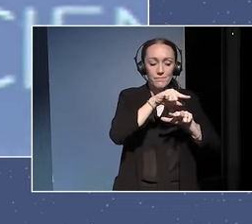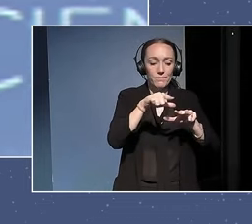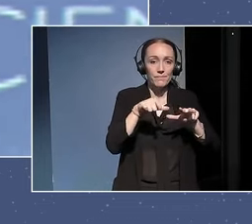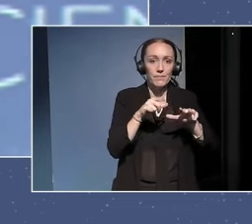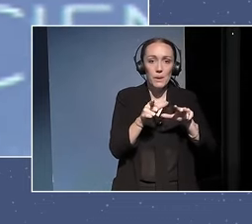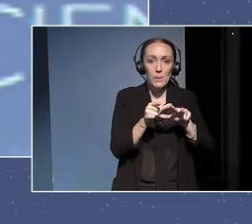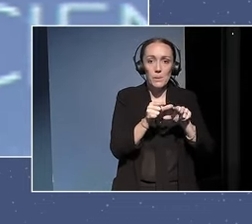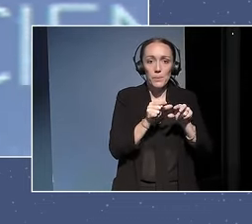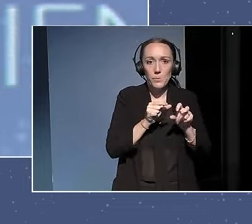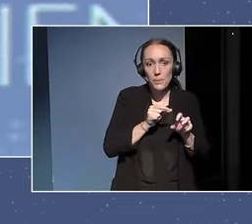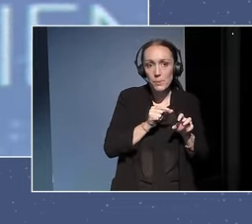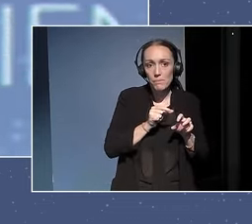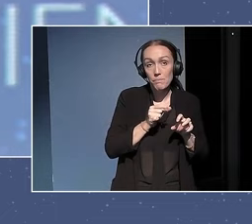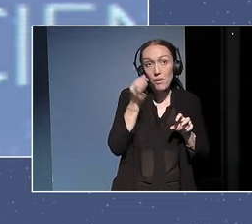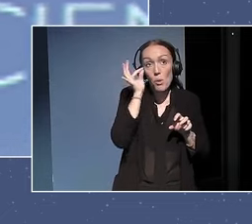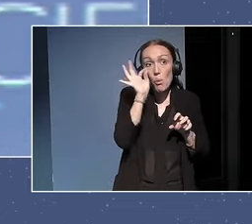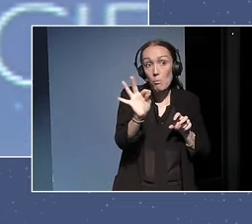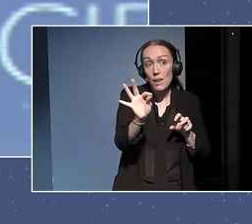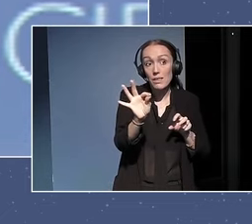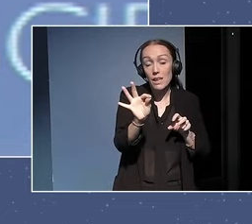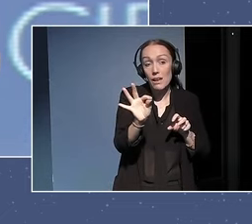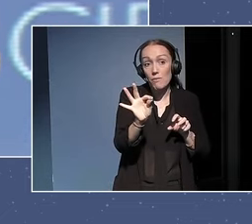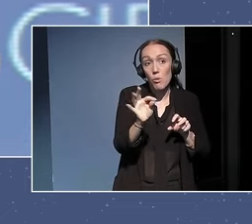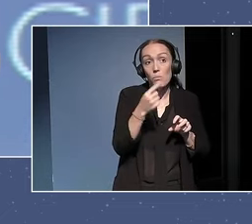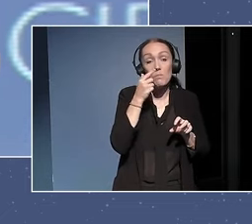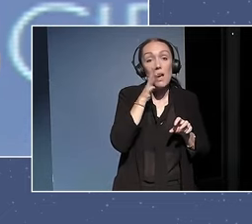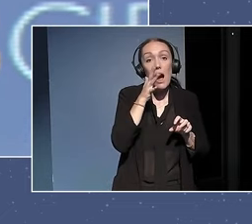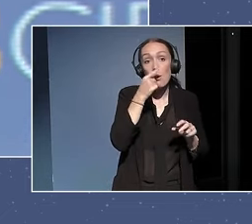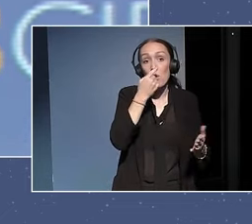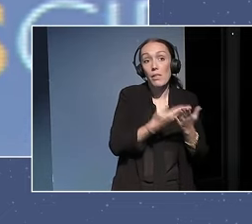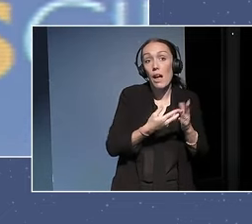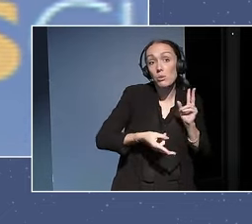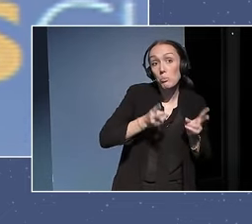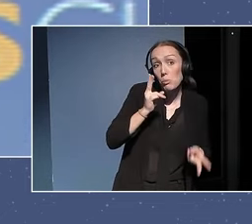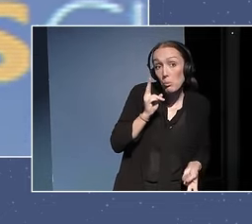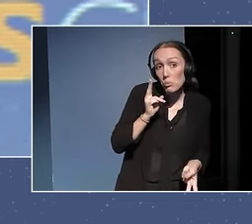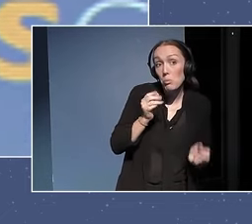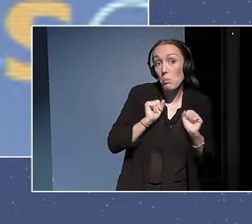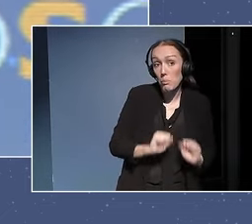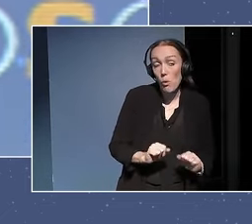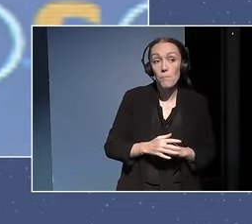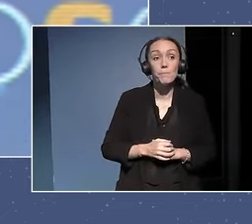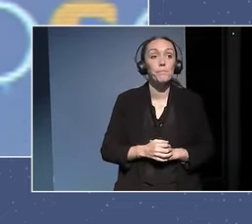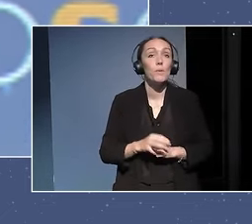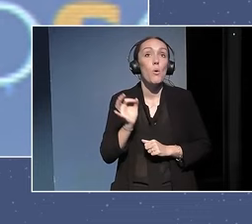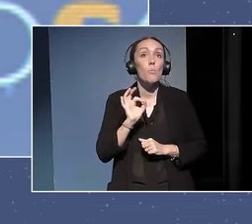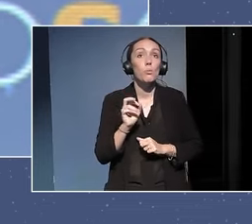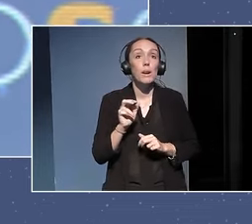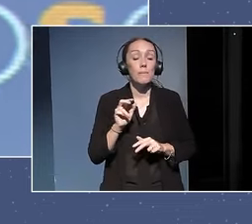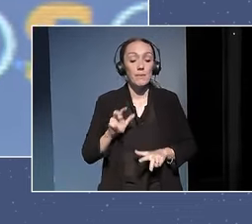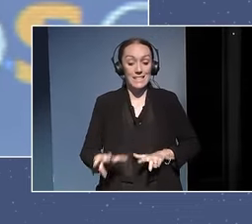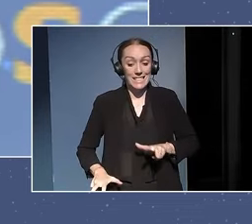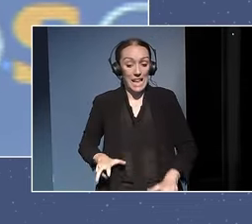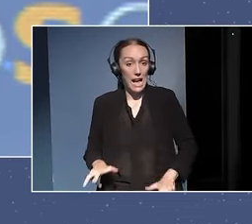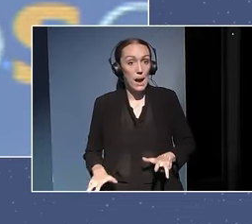rimpicciolite per dargli la possibilità di essere sempre più adatto all'ambiente acquatico possiamo dire le sue zampe posteriori già